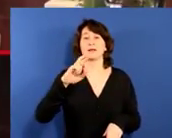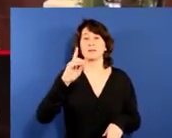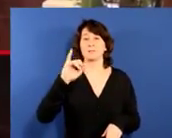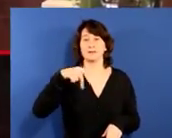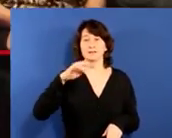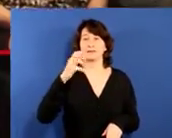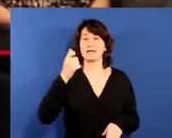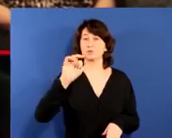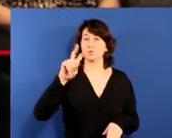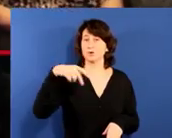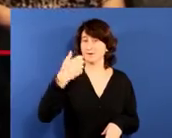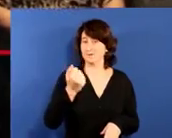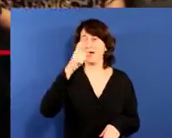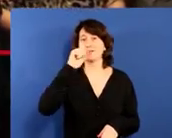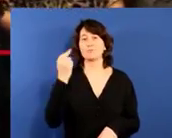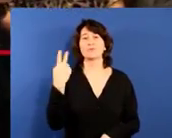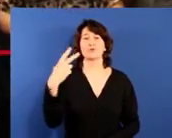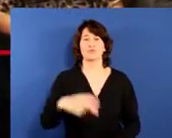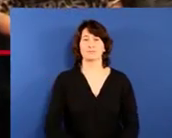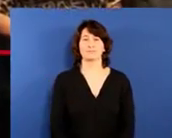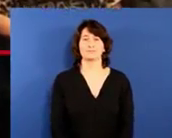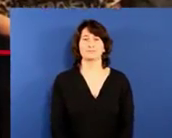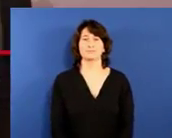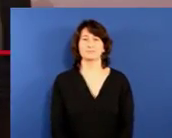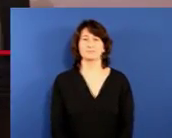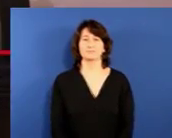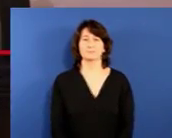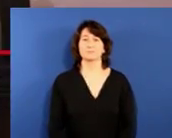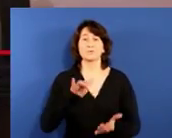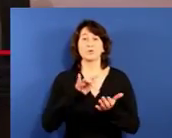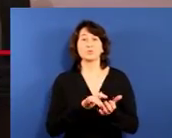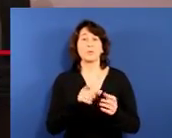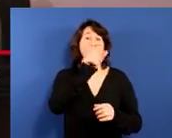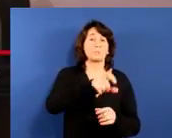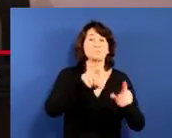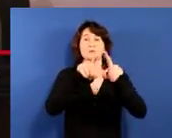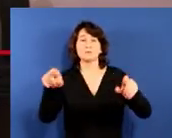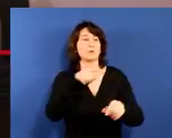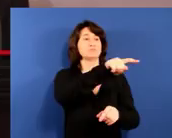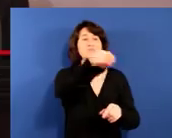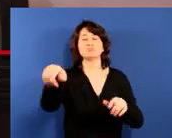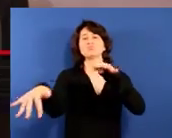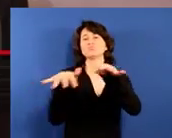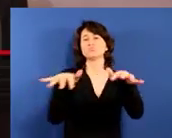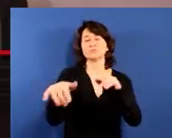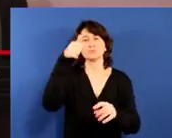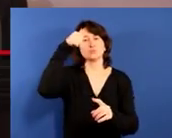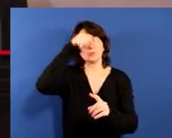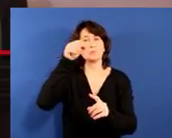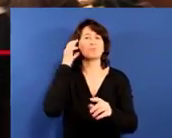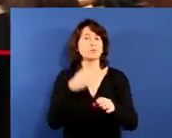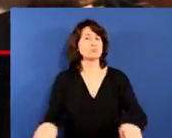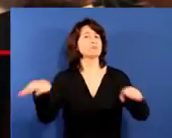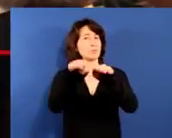martxoaren 8. Sari horien bidez gizon eta emakumeen berdintasuna lortzeko erakunde eta elkarteek egiten duten lana,